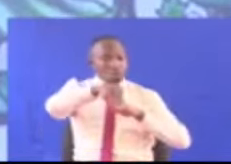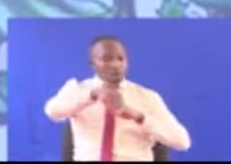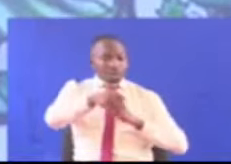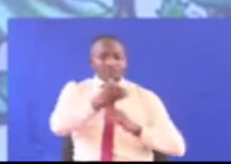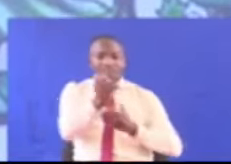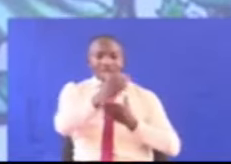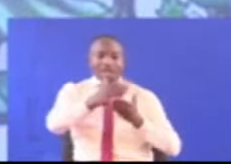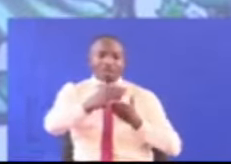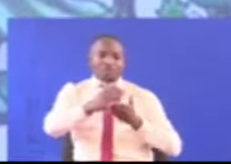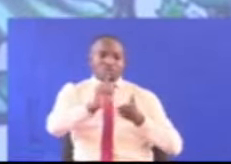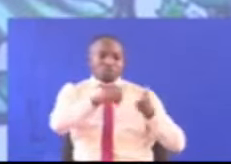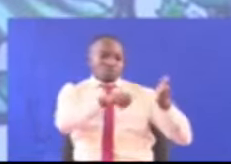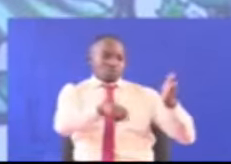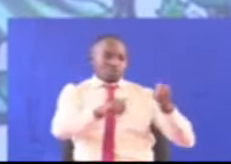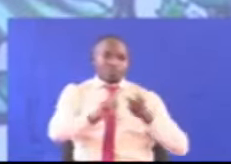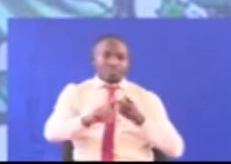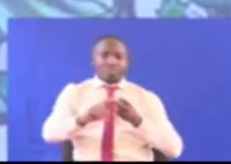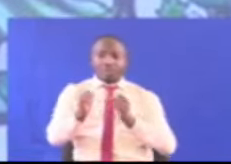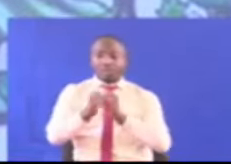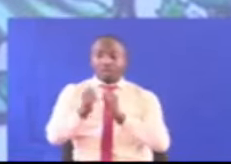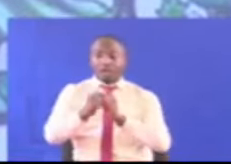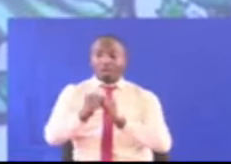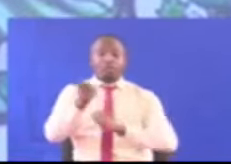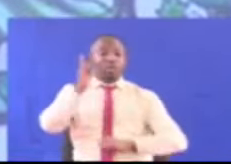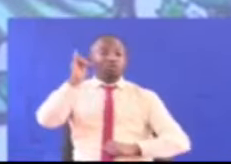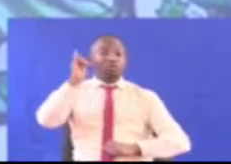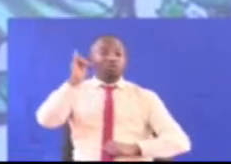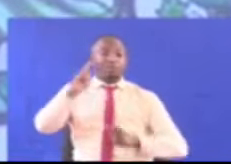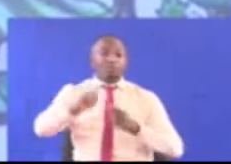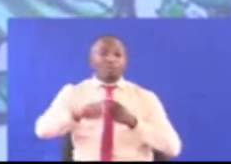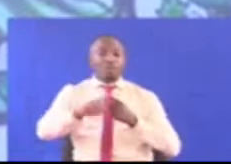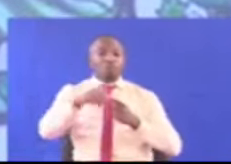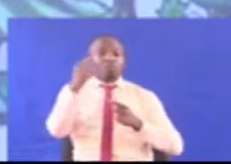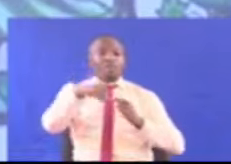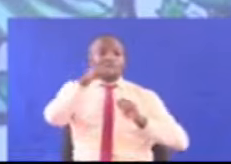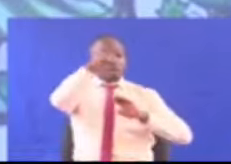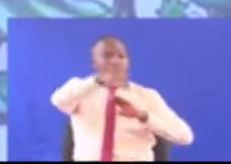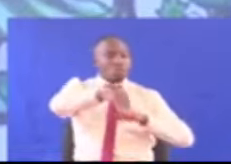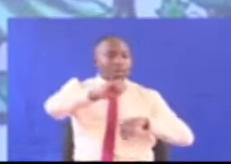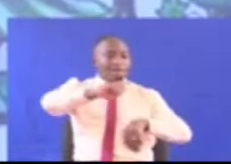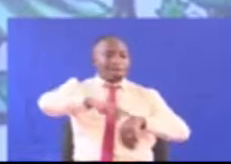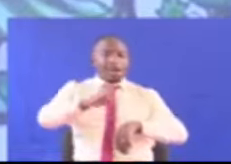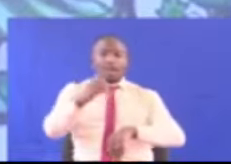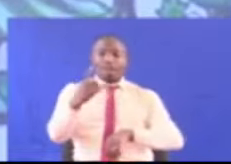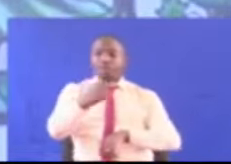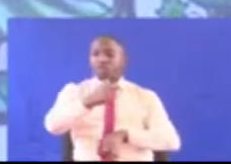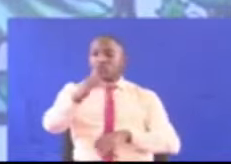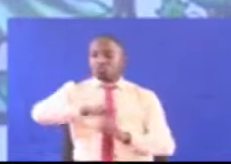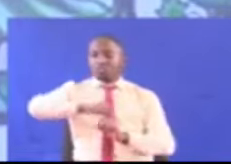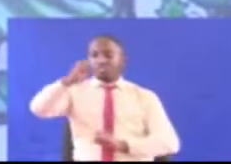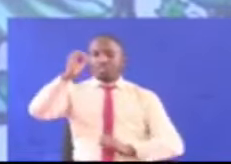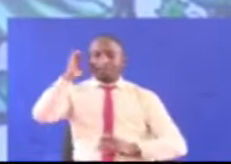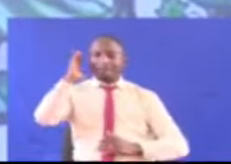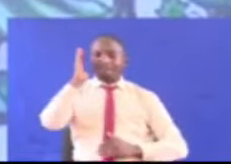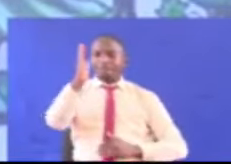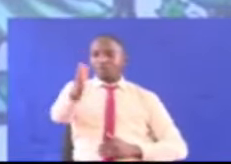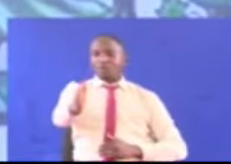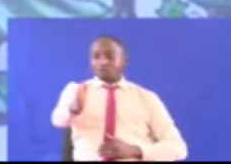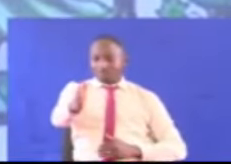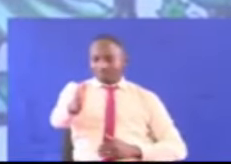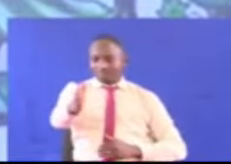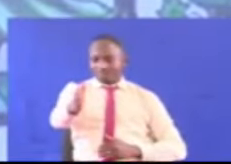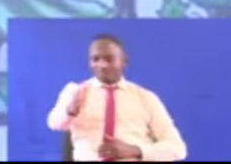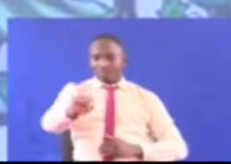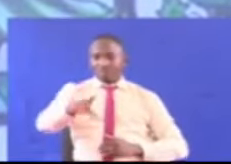ni jambo la kihistoria kwamba tumepigiwa kura bila kurejea mara ya pili. Yaani tumeshinda ile mara ya kwanza